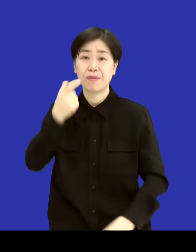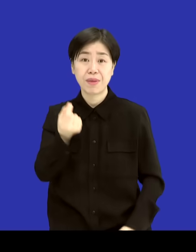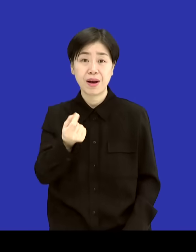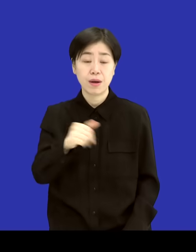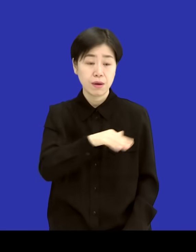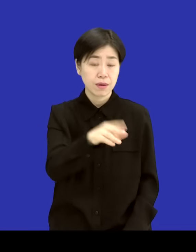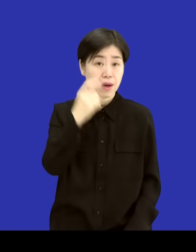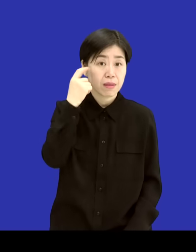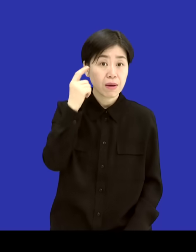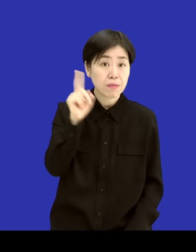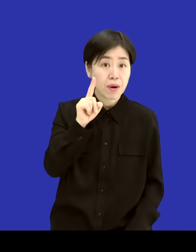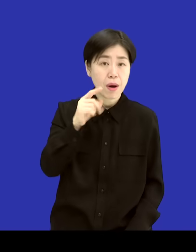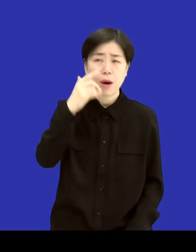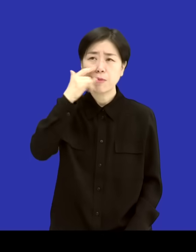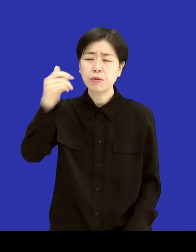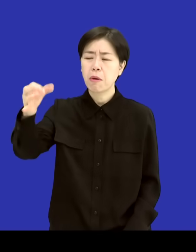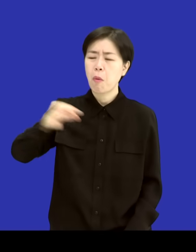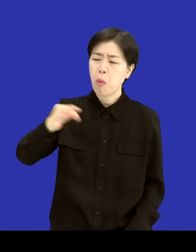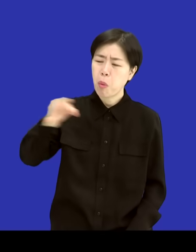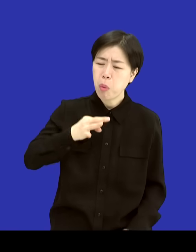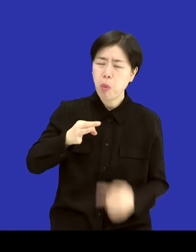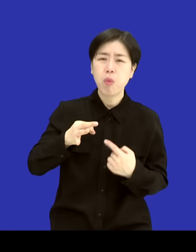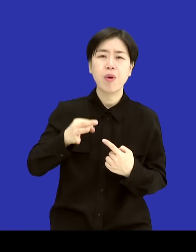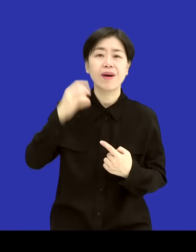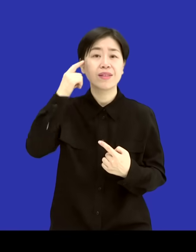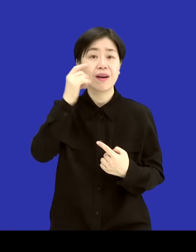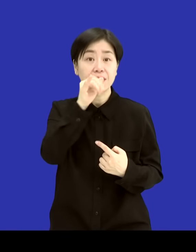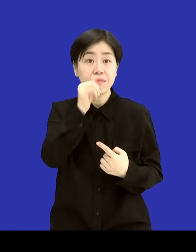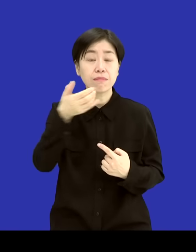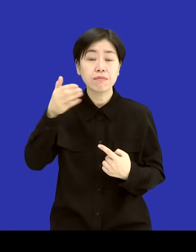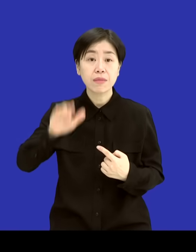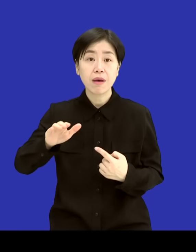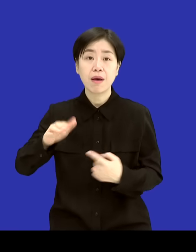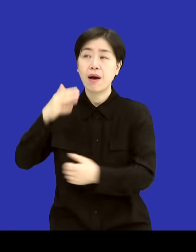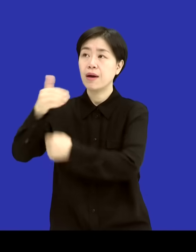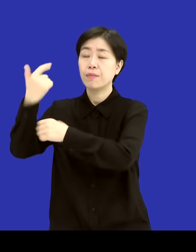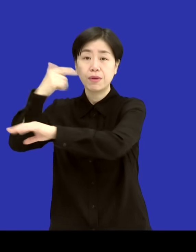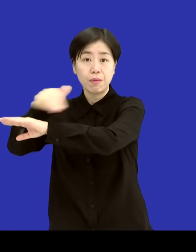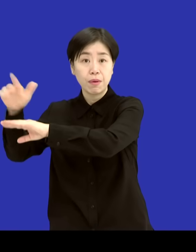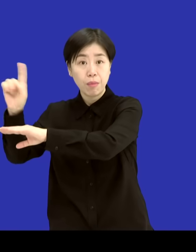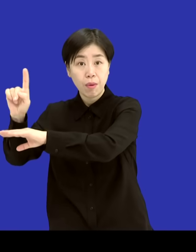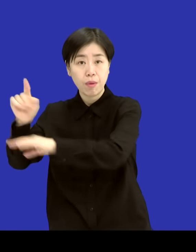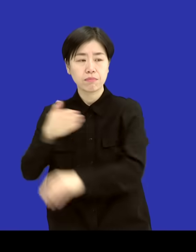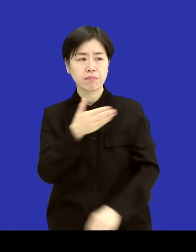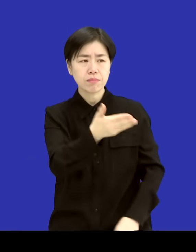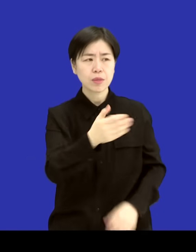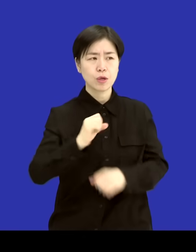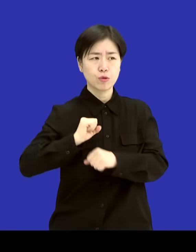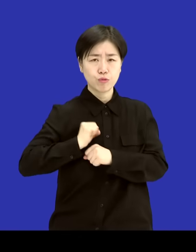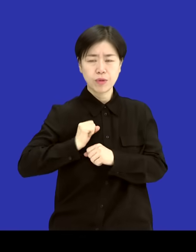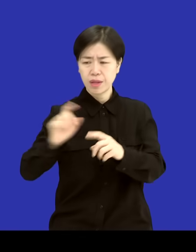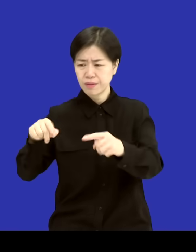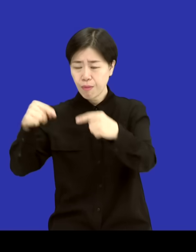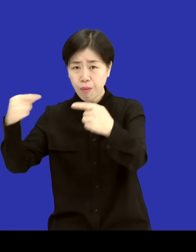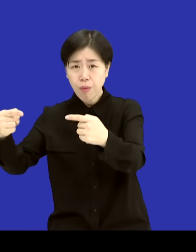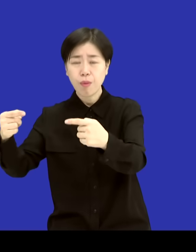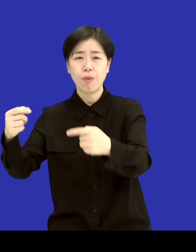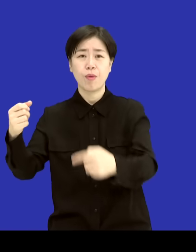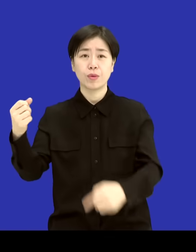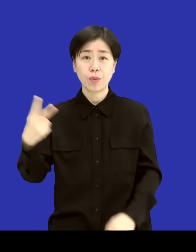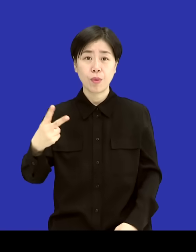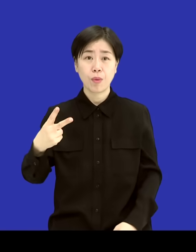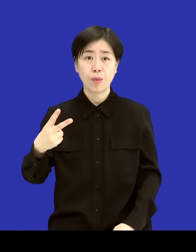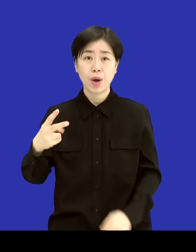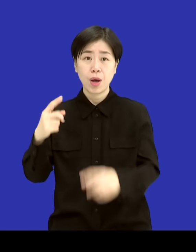우리의 생각일 텐데 네. 이건 하늘국으로 부르셔서 군대 입대하고 그 실로암을 부르게 하시면서 그 군복을